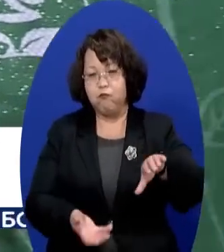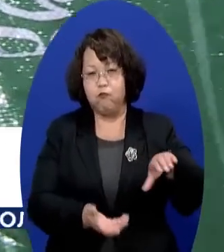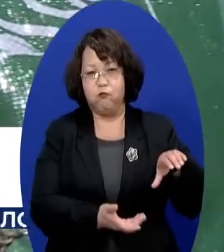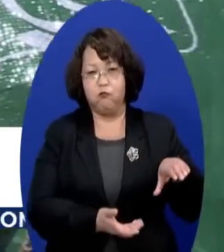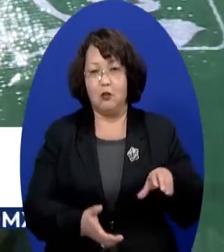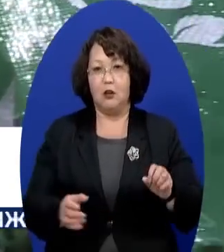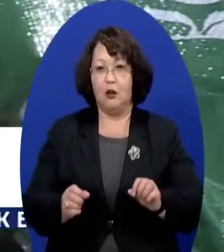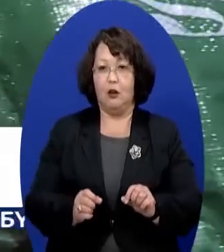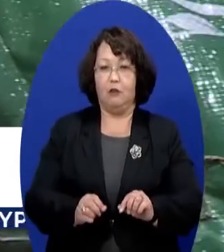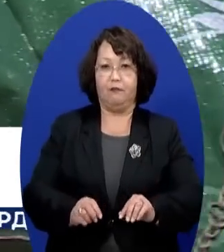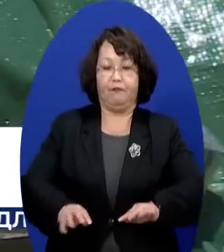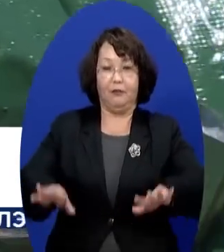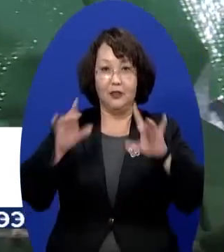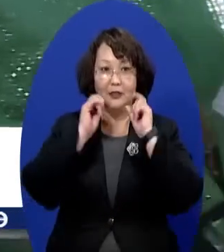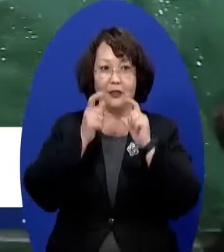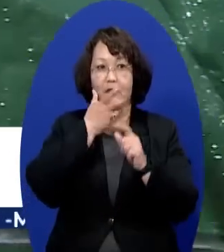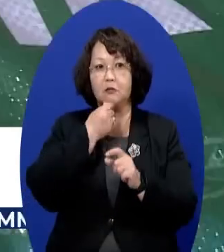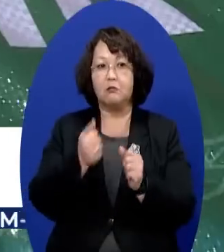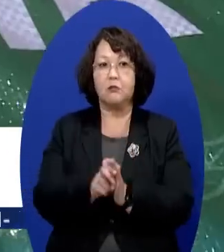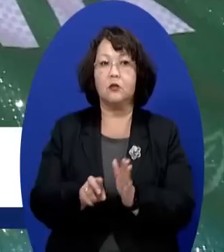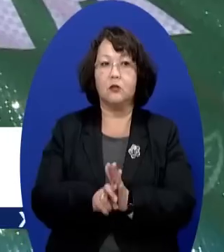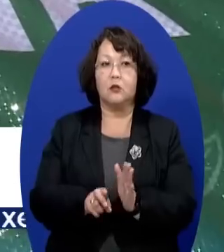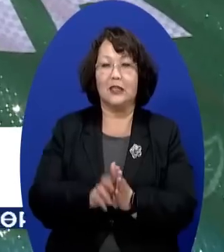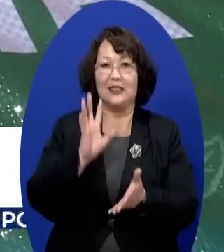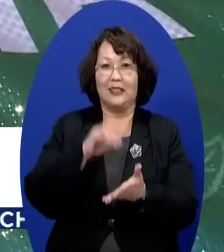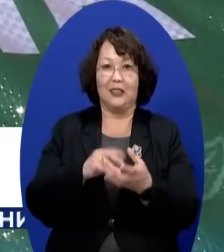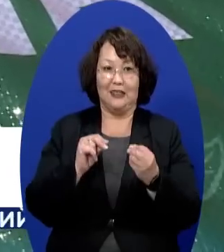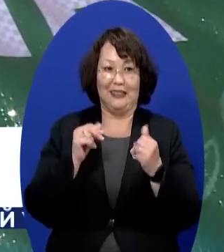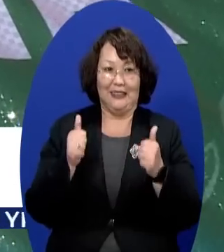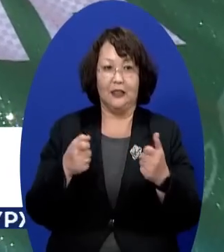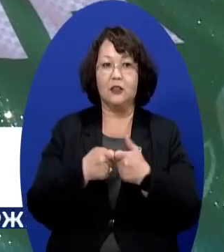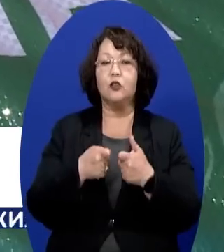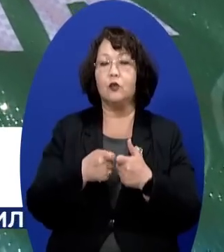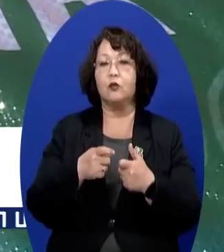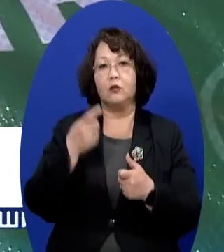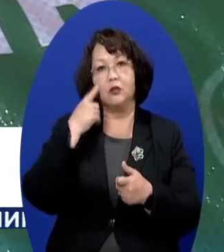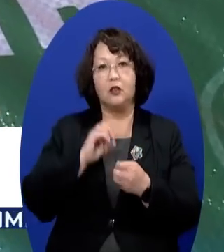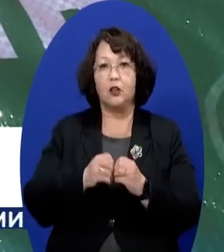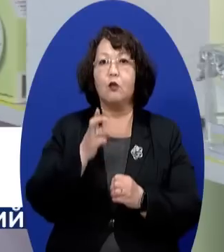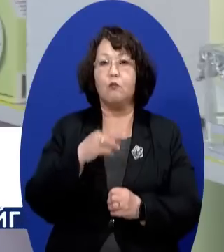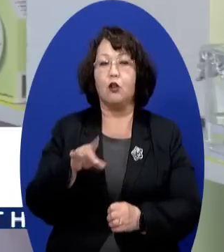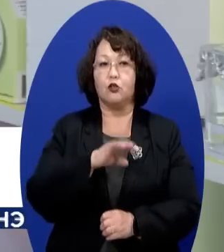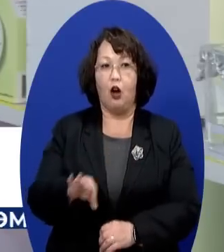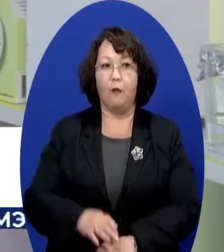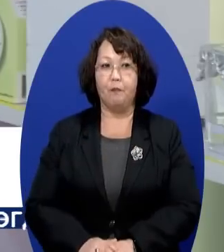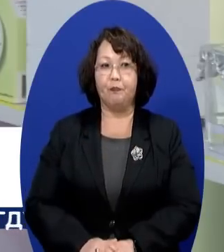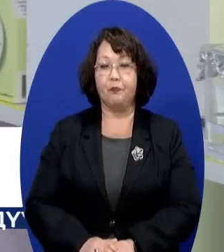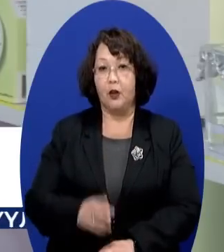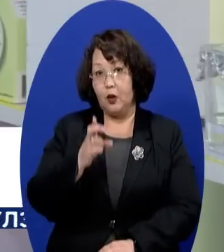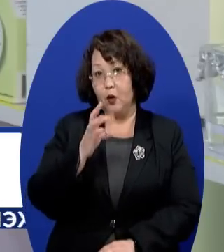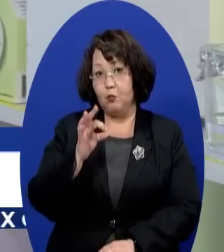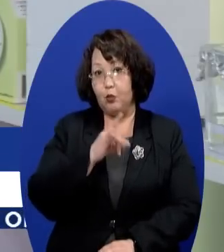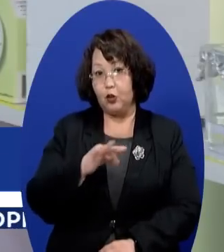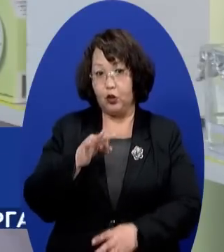кальц, фосфор агуулмж зохиох түвшинд хадгалагдсан стандартад нийцсэн бүтээгдэхүүн гэдэг нь тогтоогджээ. Бордооны шинжилгээнд